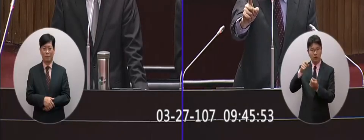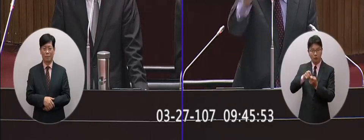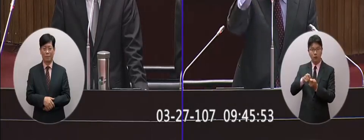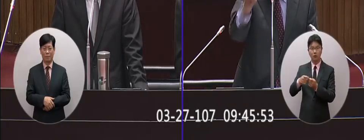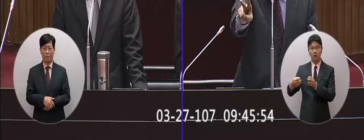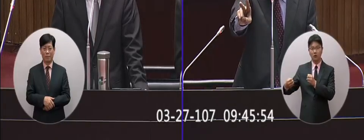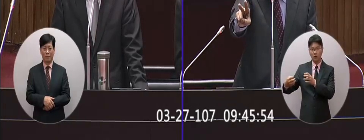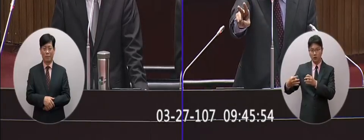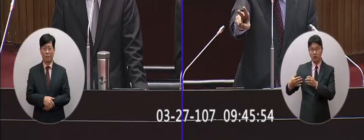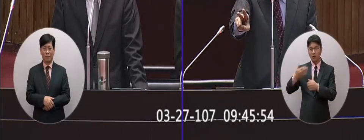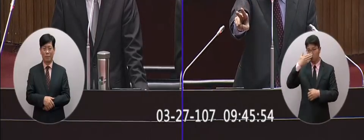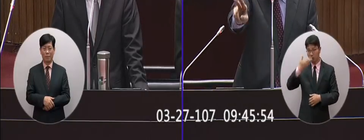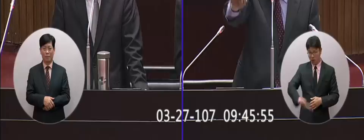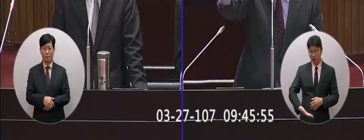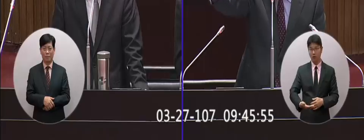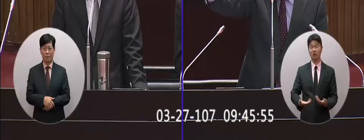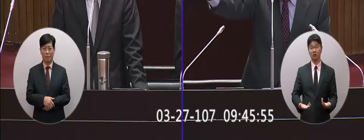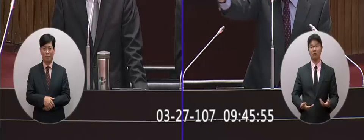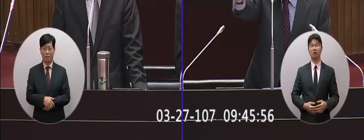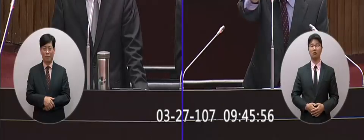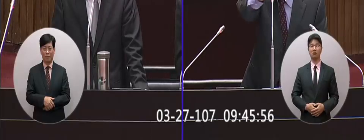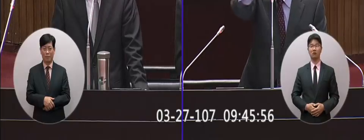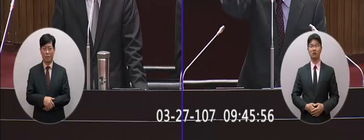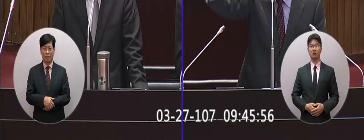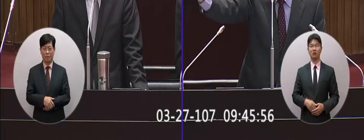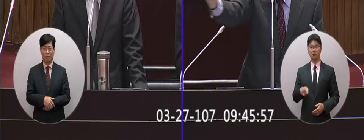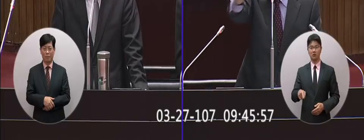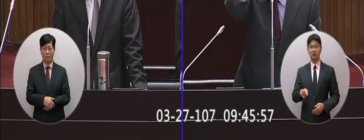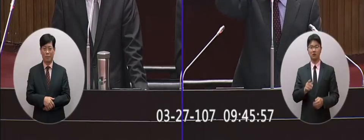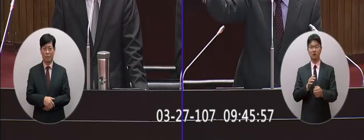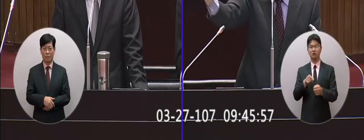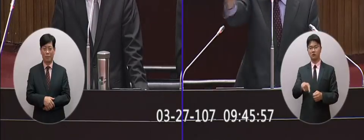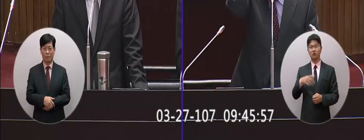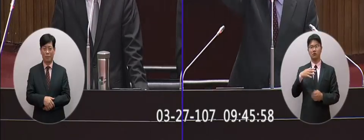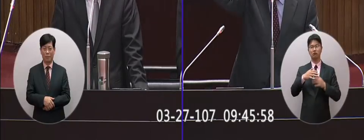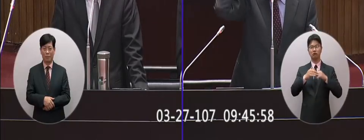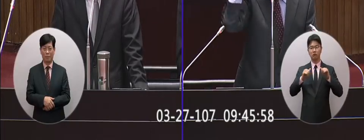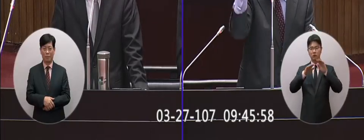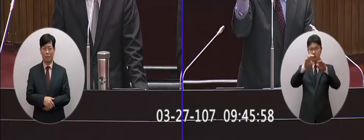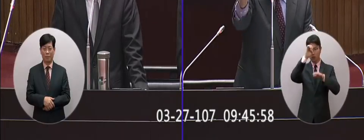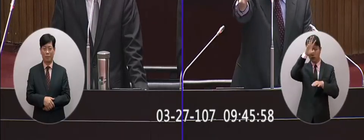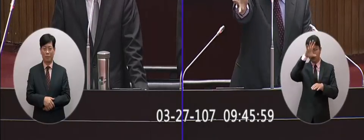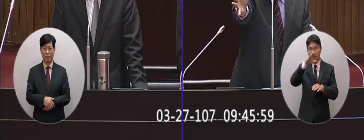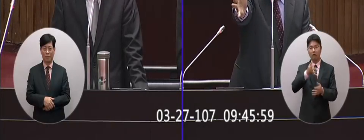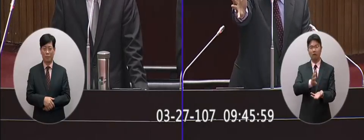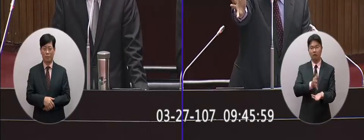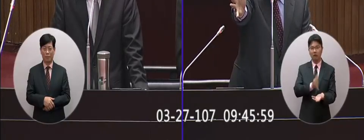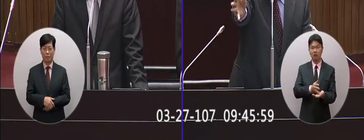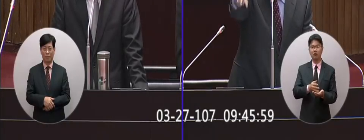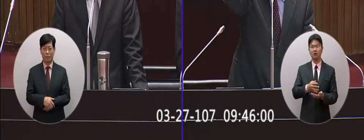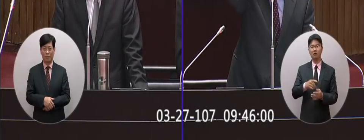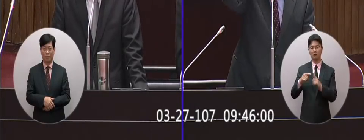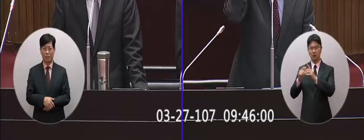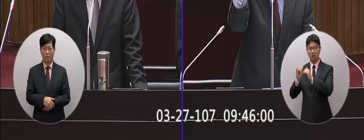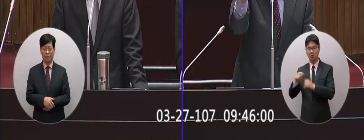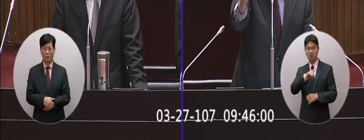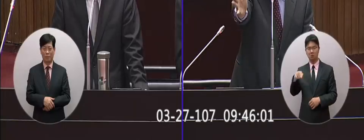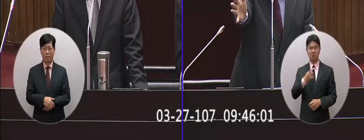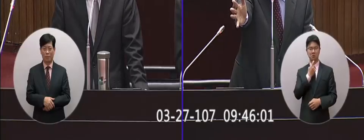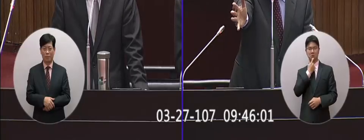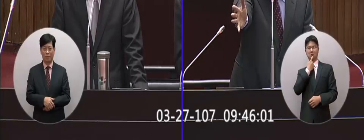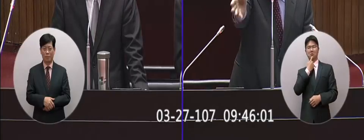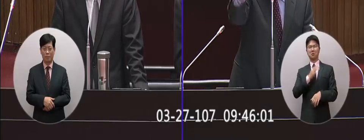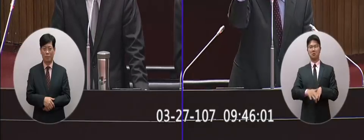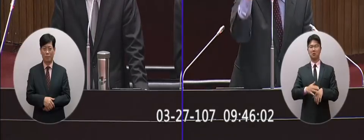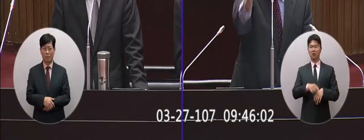判失败，再次的谈判失败。对你民进党讲的话，人家会打大大的怀疑，到底你